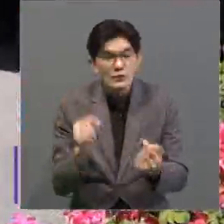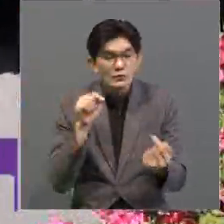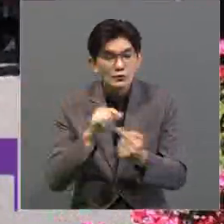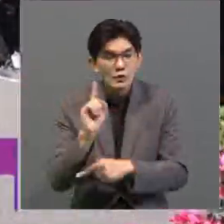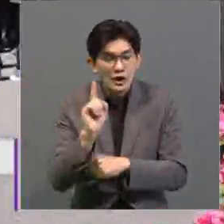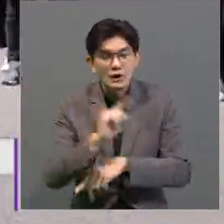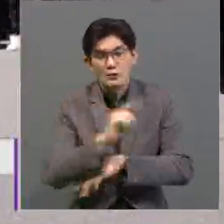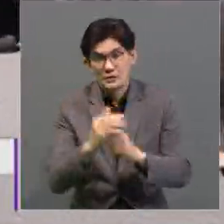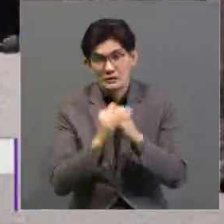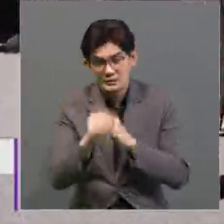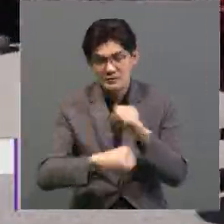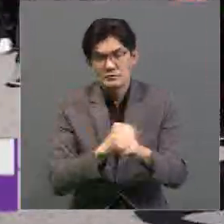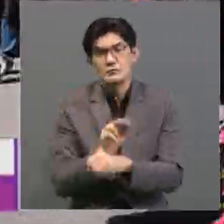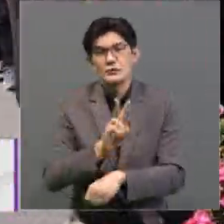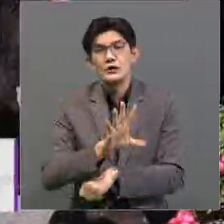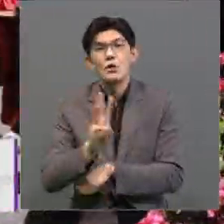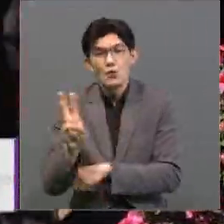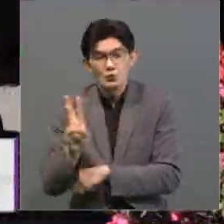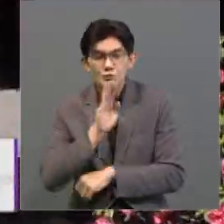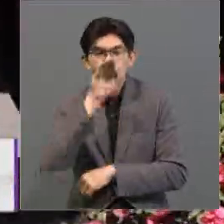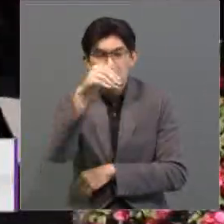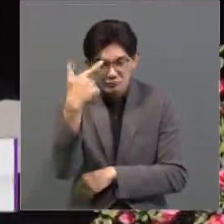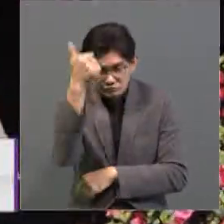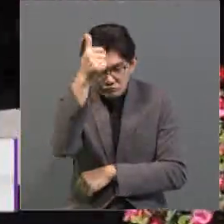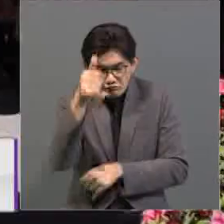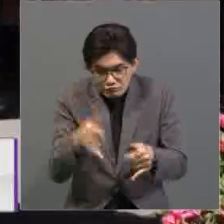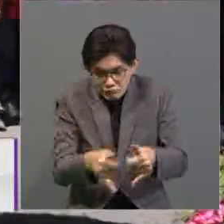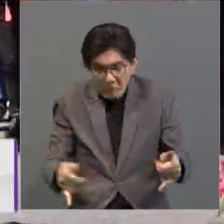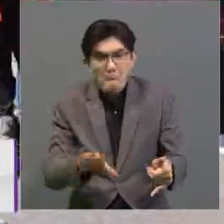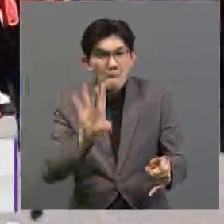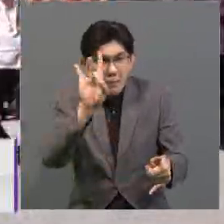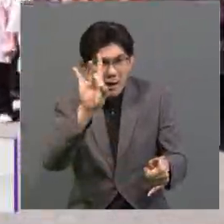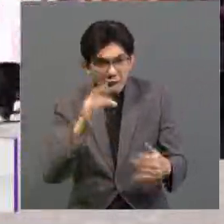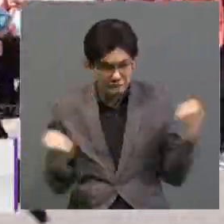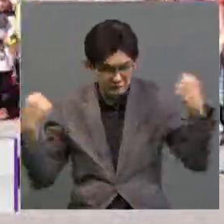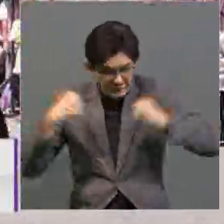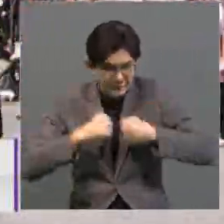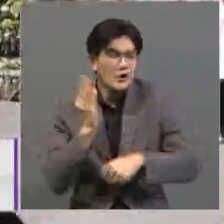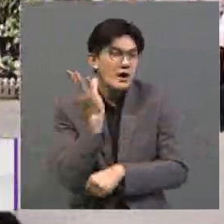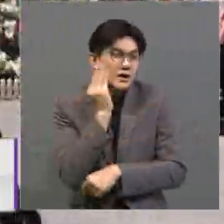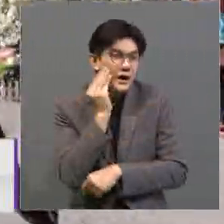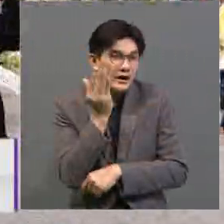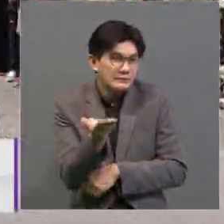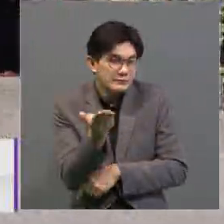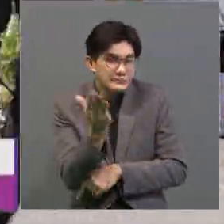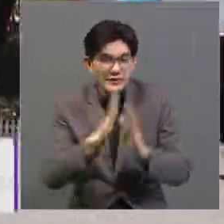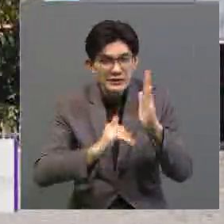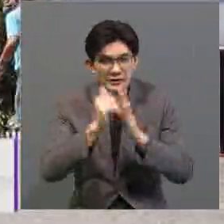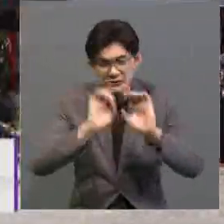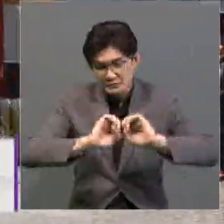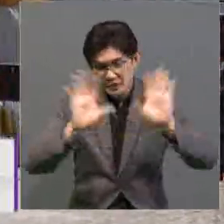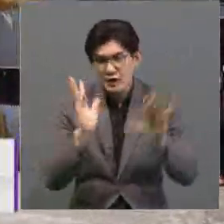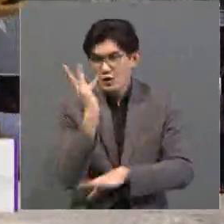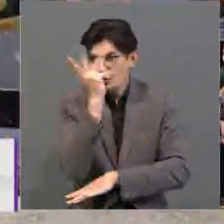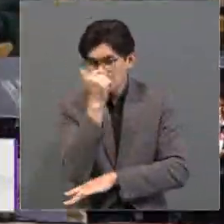2566ขึ้นอย่างยิ่งใหญ่เลยค่ะนำเอาช้างแสนรู้8เชือกด้วยกันแต่งองค์ทรงเครื่องน่ารักแบบนี้นะคะชุดสีสันสวยง